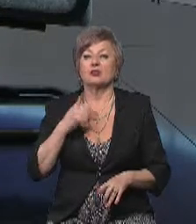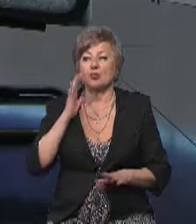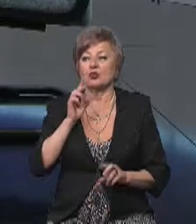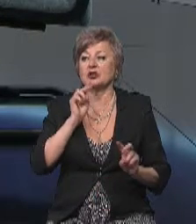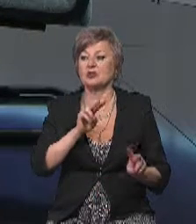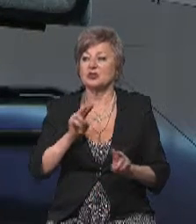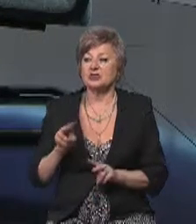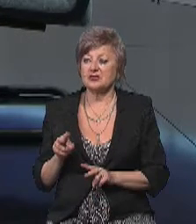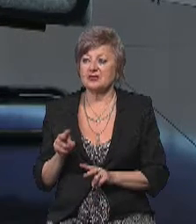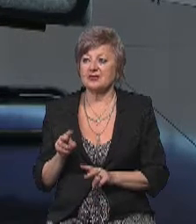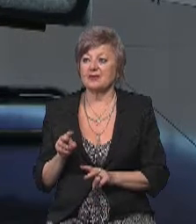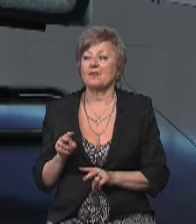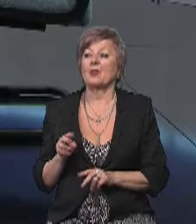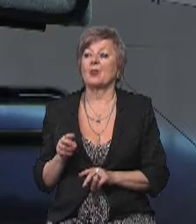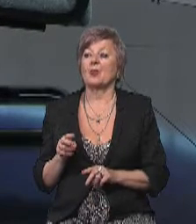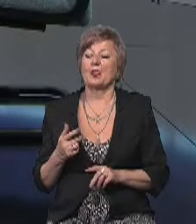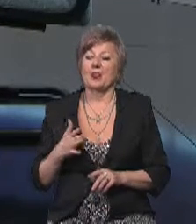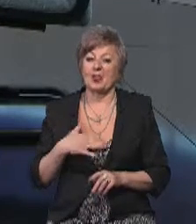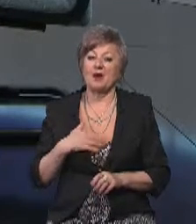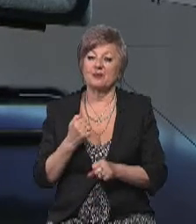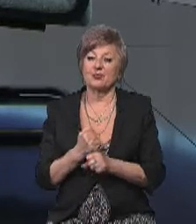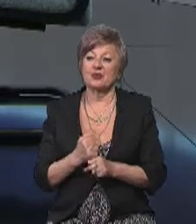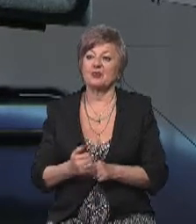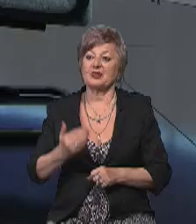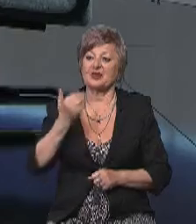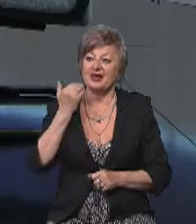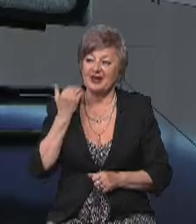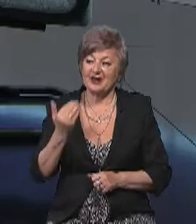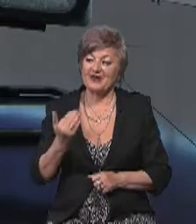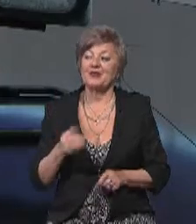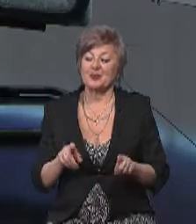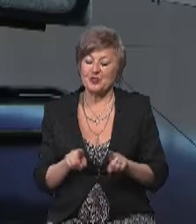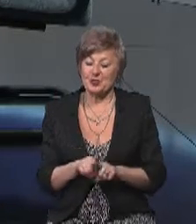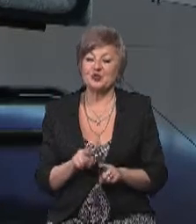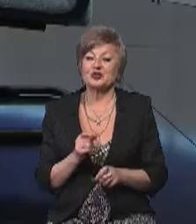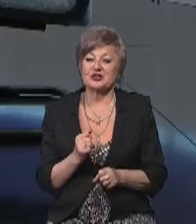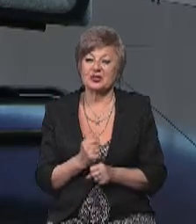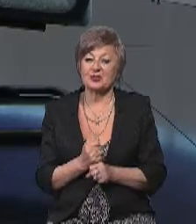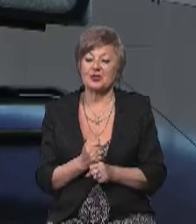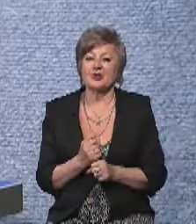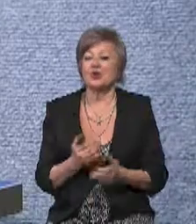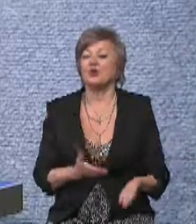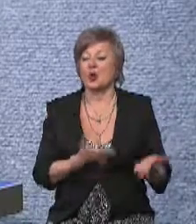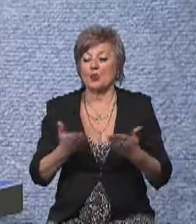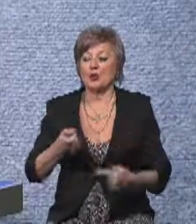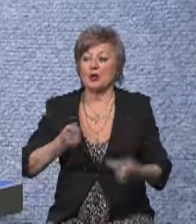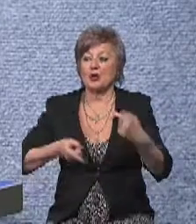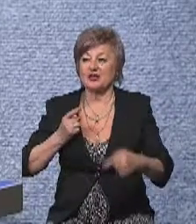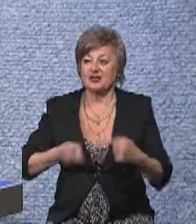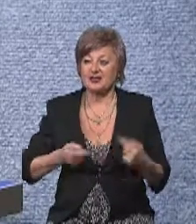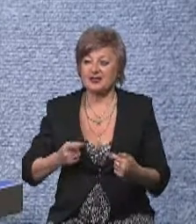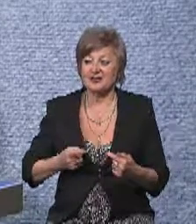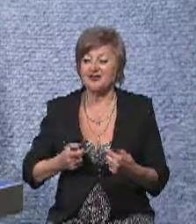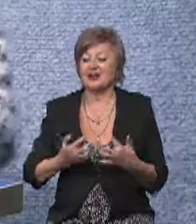будемо плекати. І нам своє робити, вам тепер робити тут, в Запоріжжі. запрошує до дискусії і з приводу